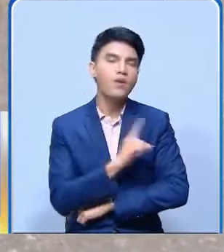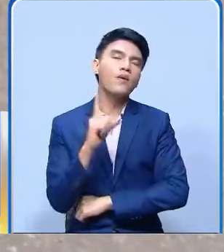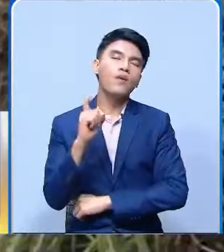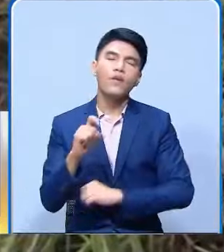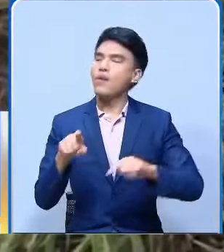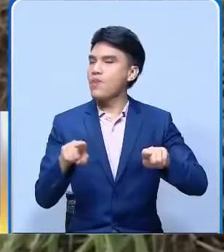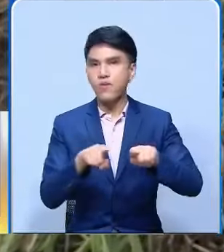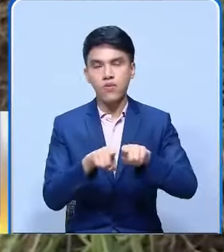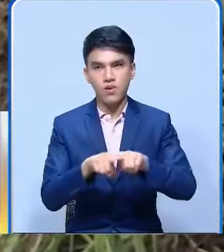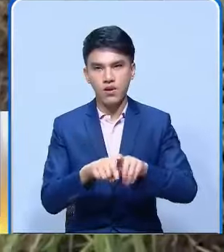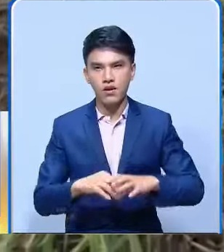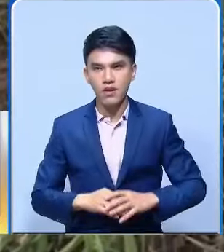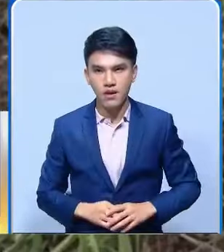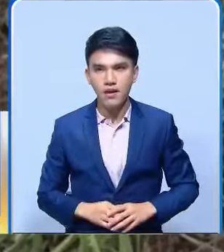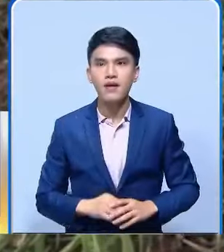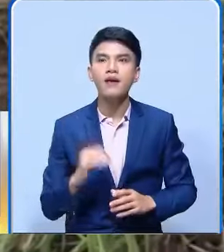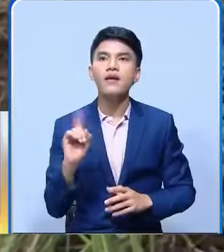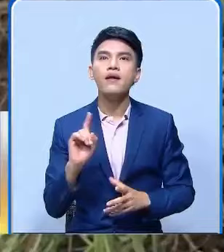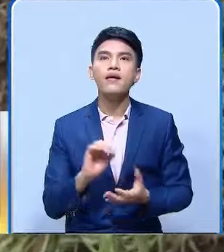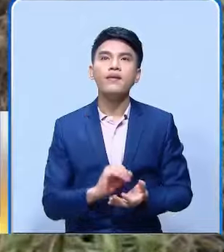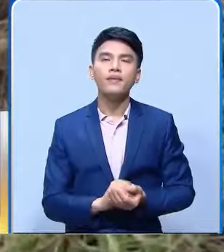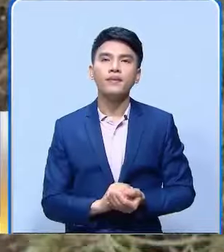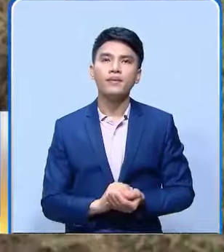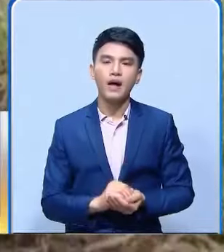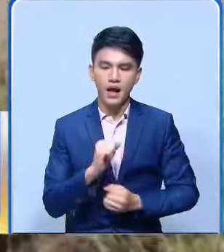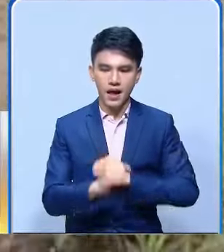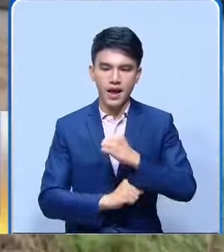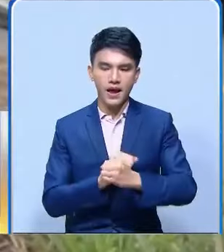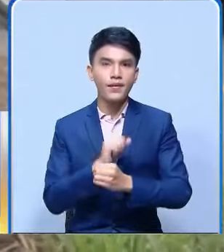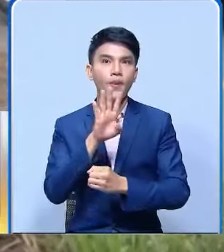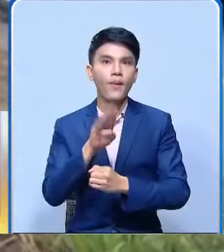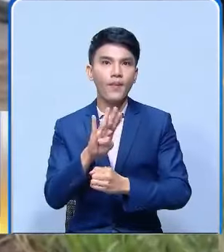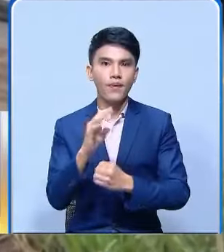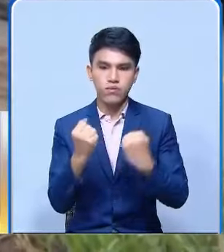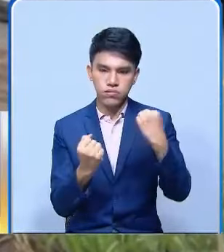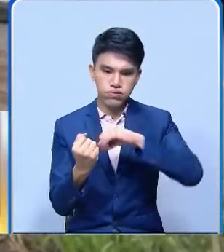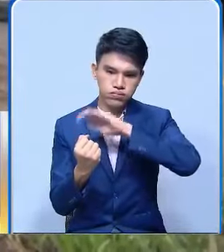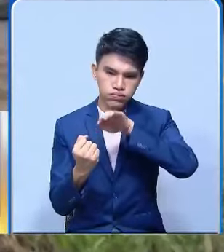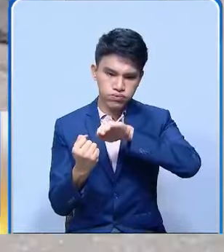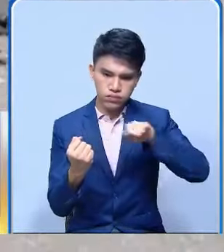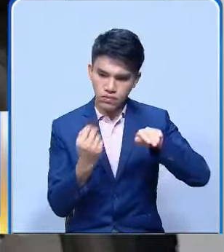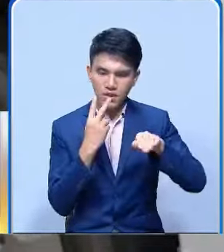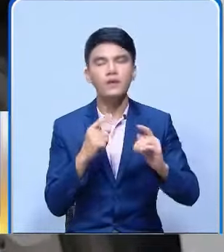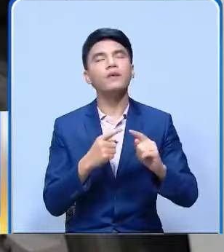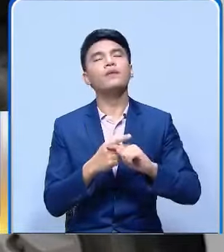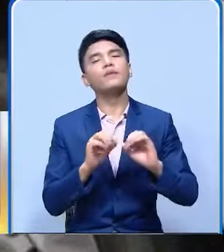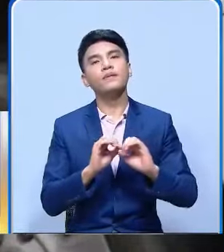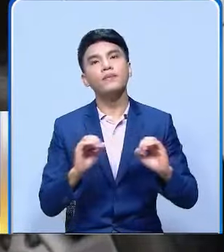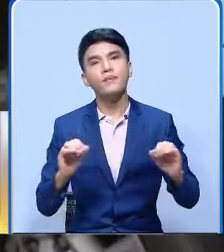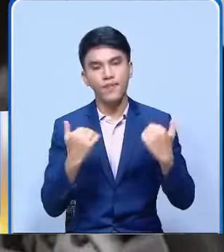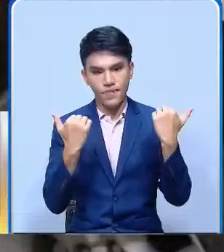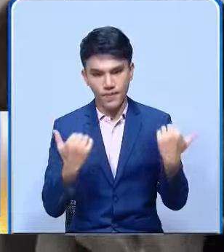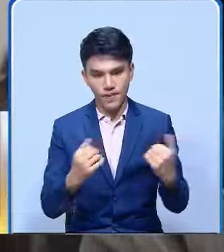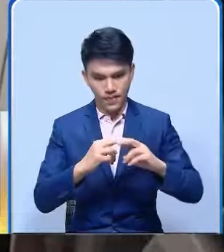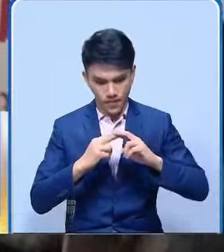างหนักเช่นเดียวกันนายเกรียงศักดิ์สิทธิการอายุ44ปีเป็นคนขับรถกระบะไม่ได้รับบาดเจ็บก็เปิดเผยว่าตนเองเนี่ยเป็นเ